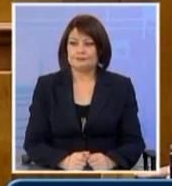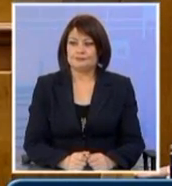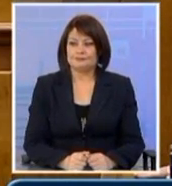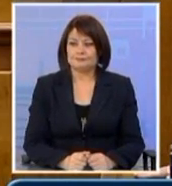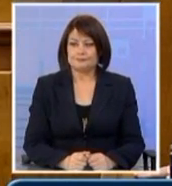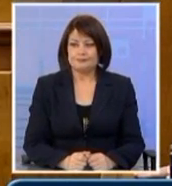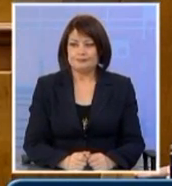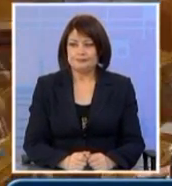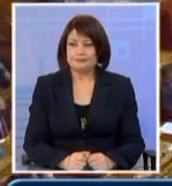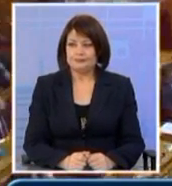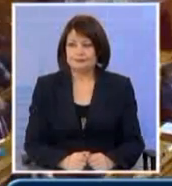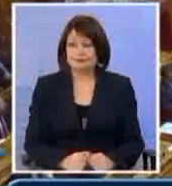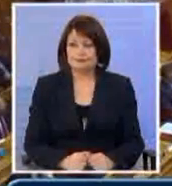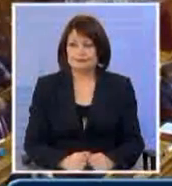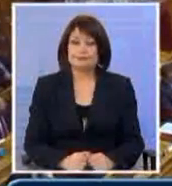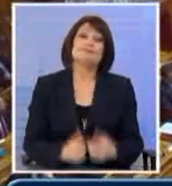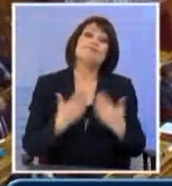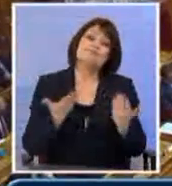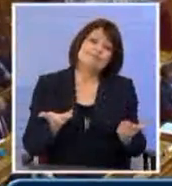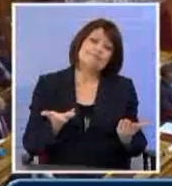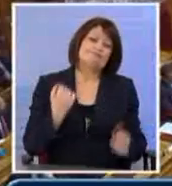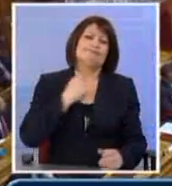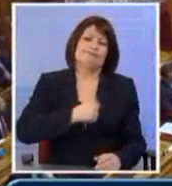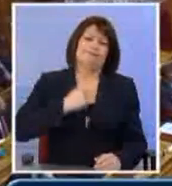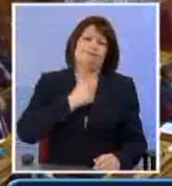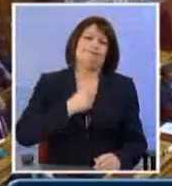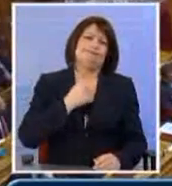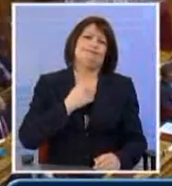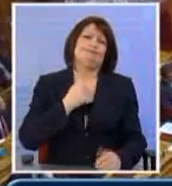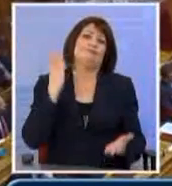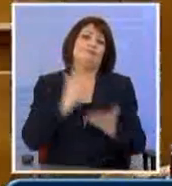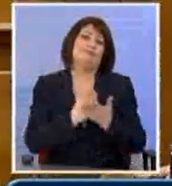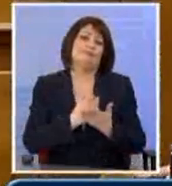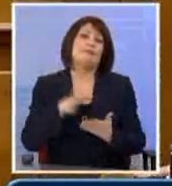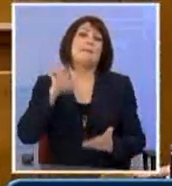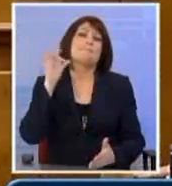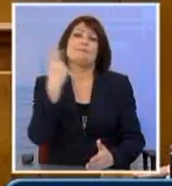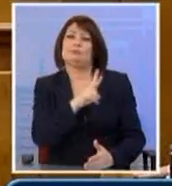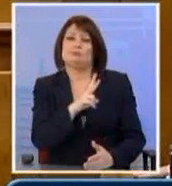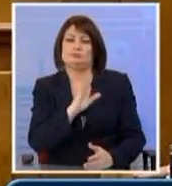Είναι λοιπόν και πάλι δραματική η επιλογή που έχετε κάνει.